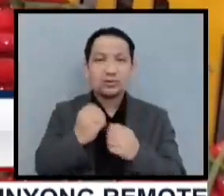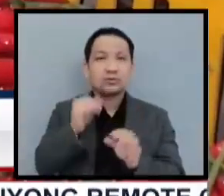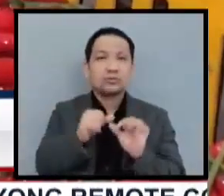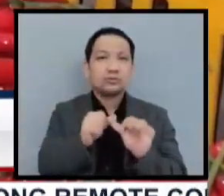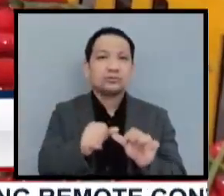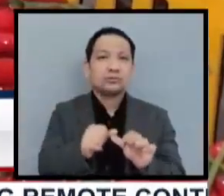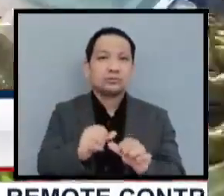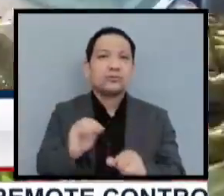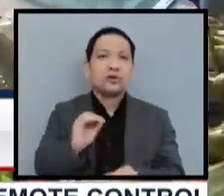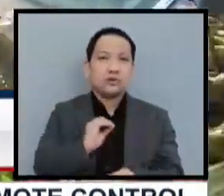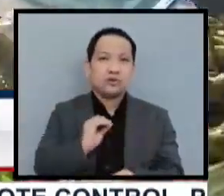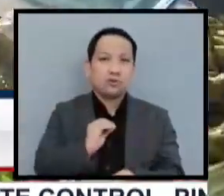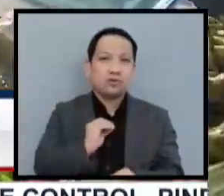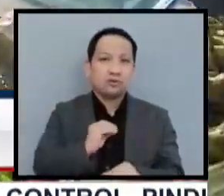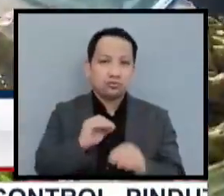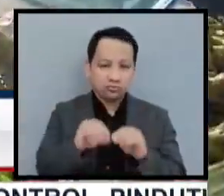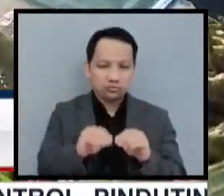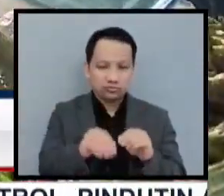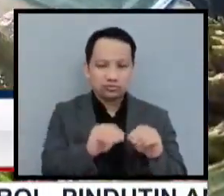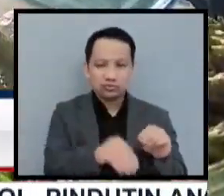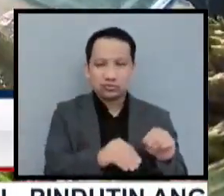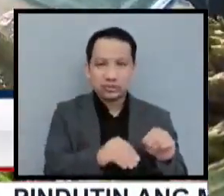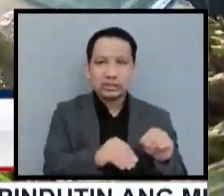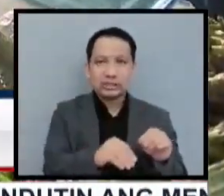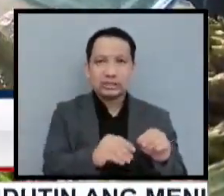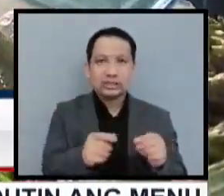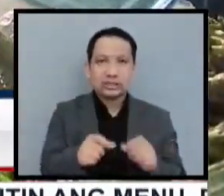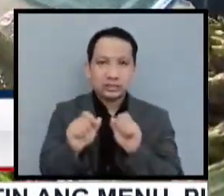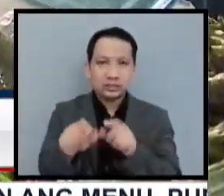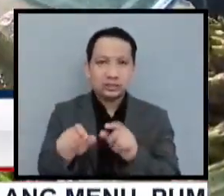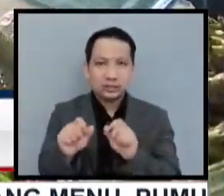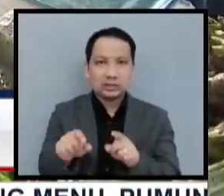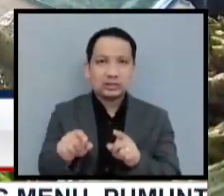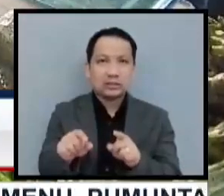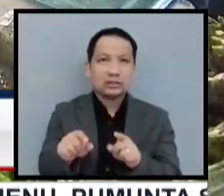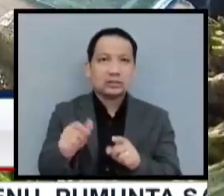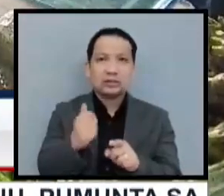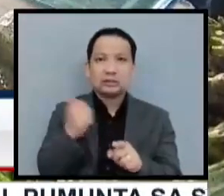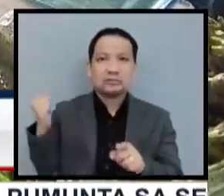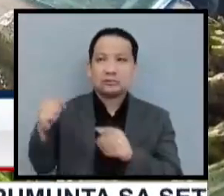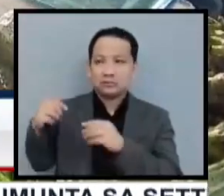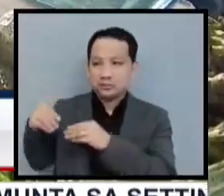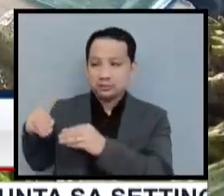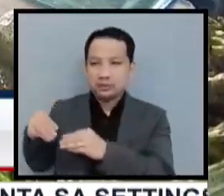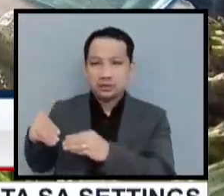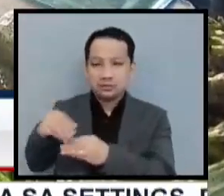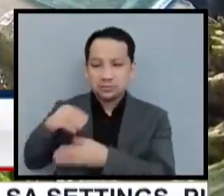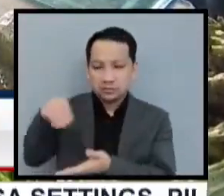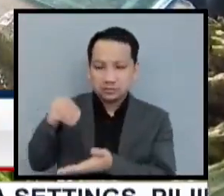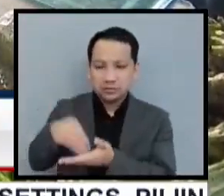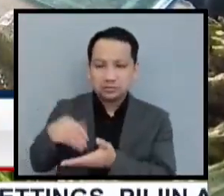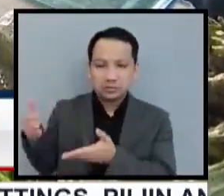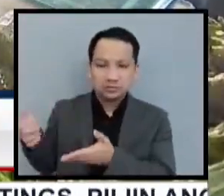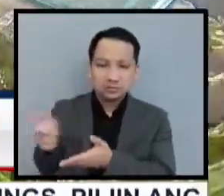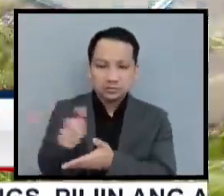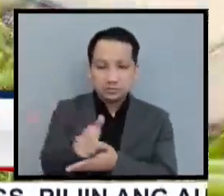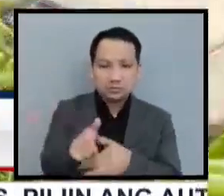nilang tanim ang kanilang itininda direkta dito sa Kadiwa na hindi tulad sa palengke na maraming middleman na dinaraanan.